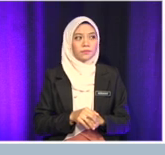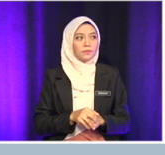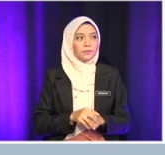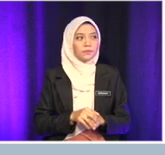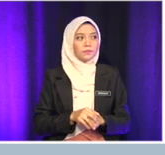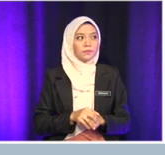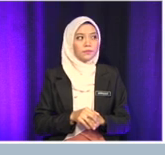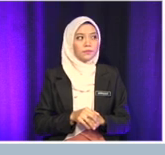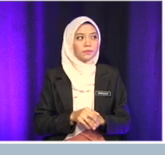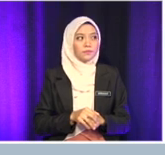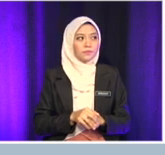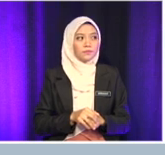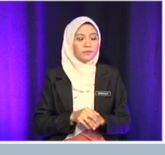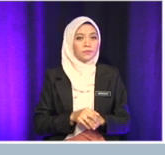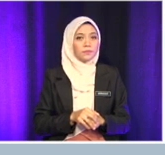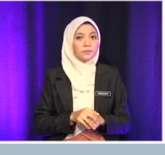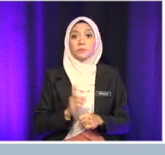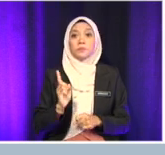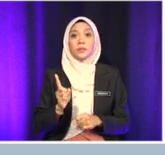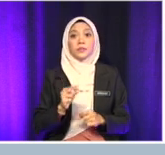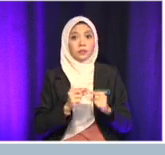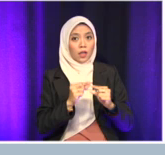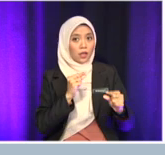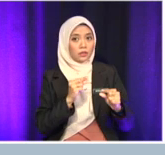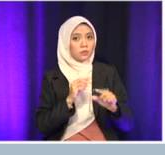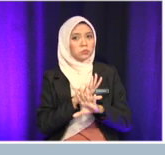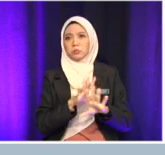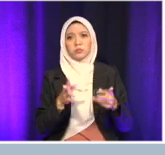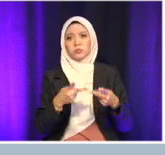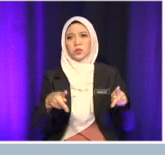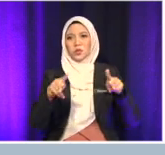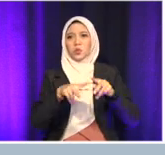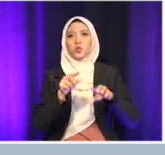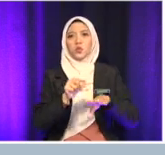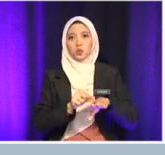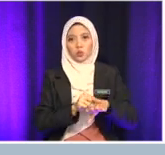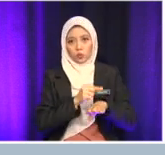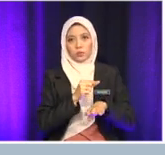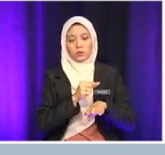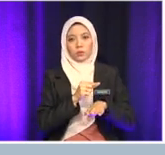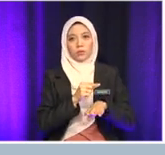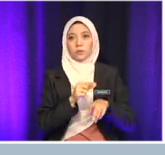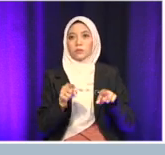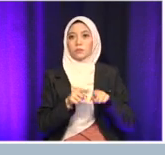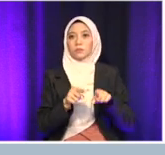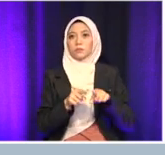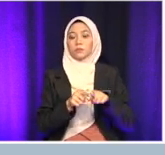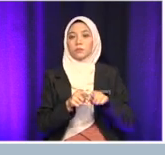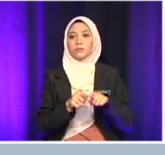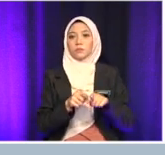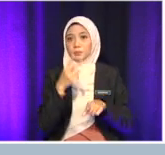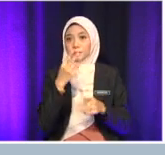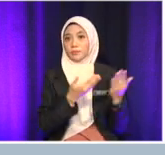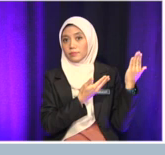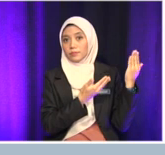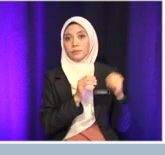mencancang yang mana garis lurus ini tidak perlu kita gunakan persamaan y = MX + c